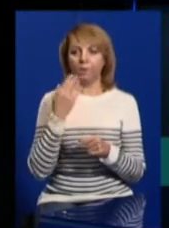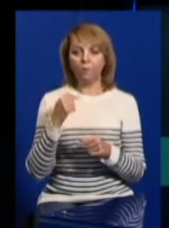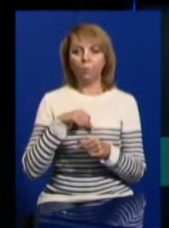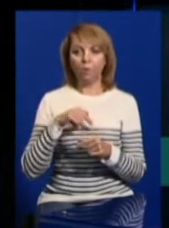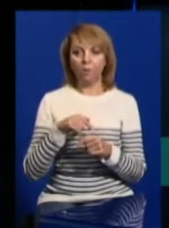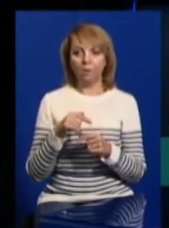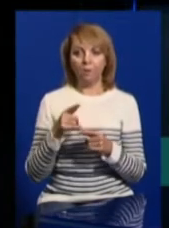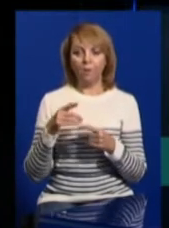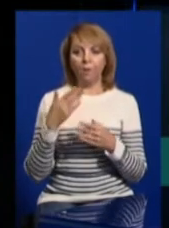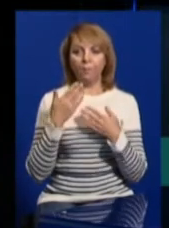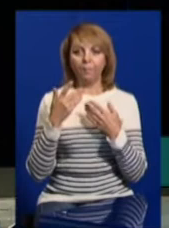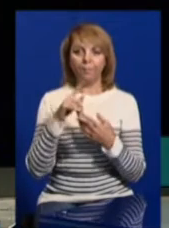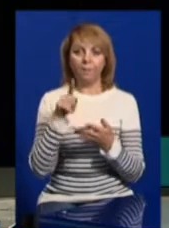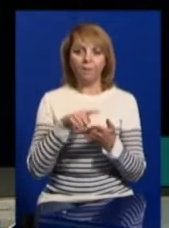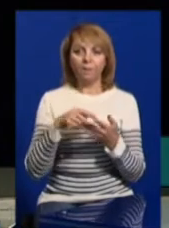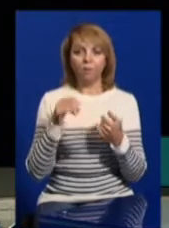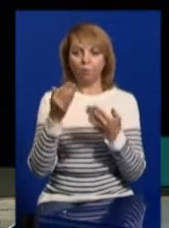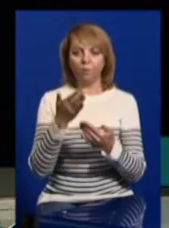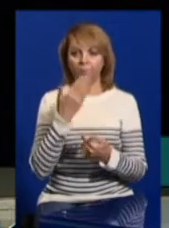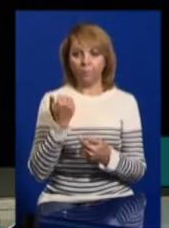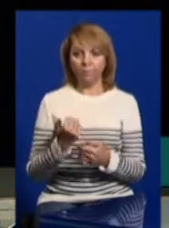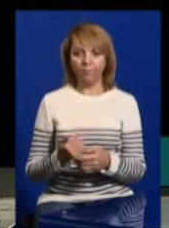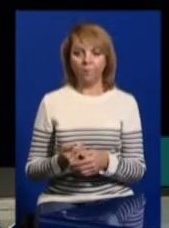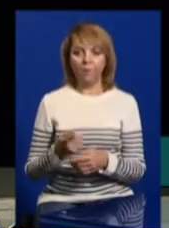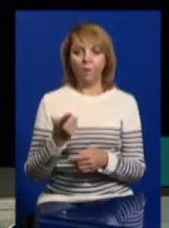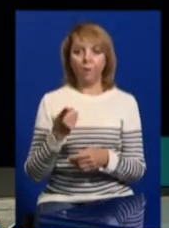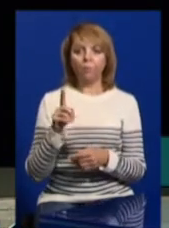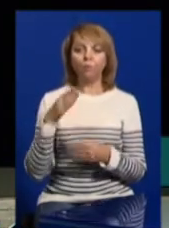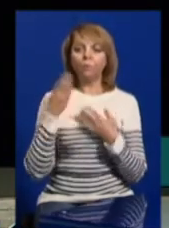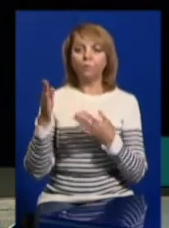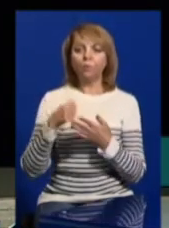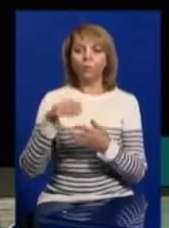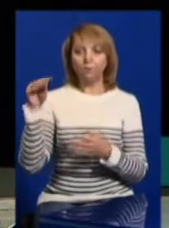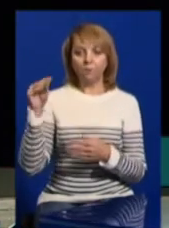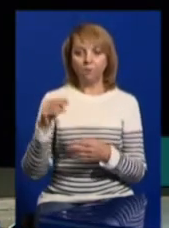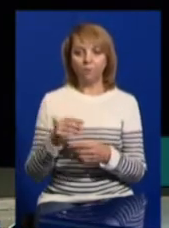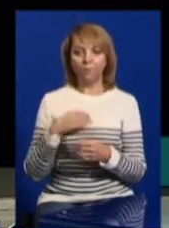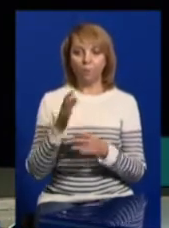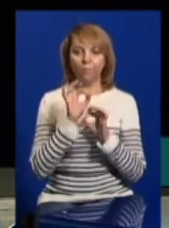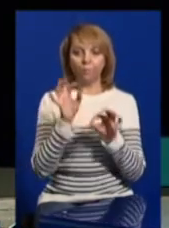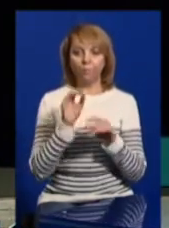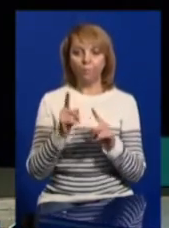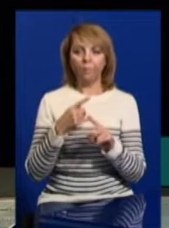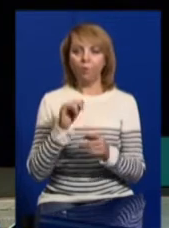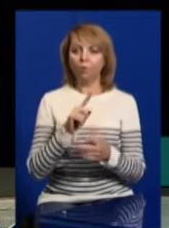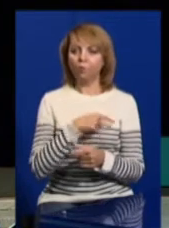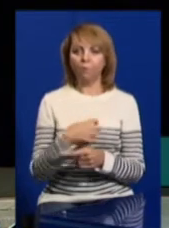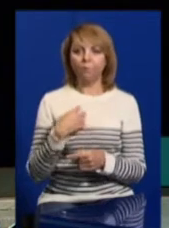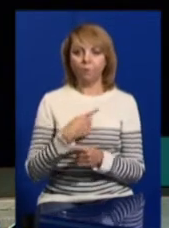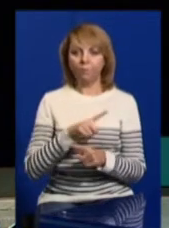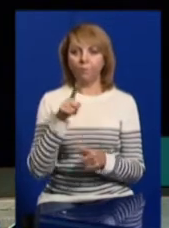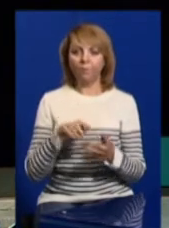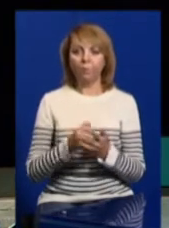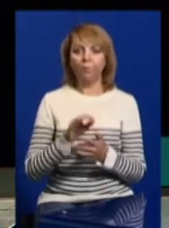до нього зараз претензій нема. До кого ж вони тоді звертаються? Пояснюю. Ось перше і дуже важливе, це питання по